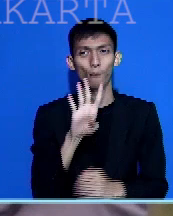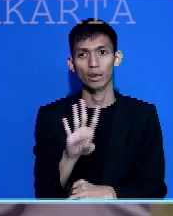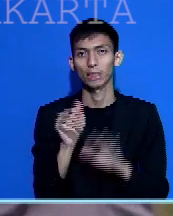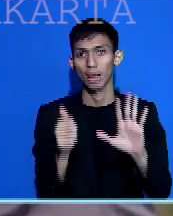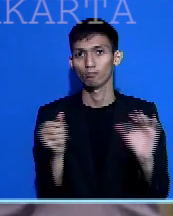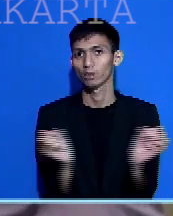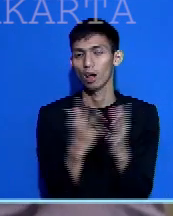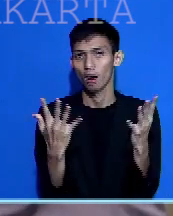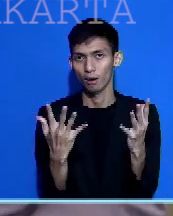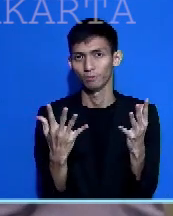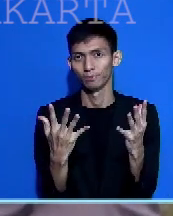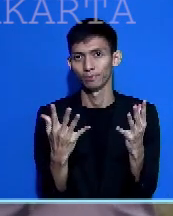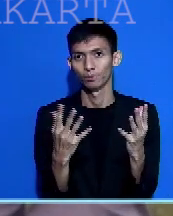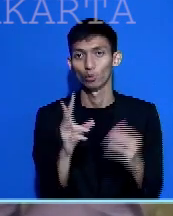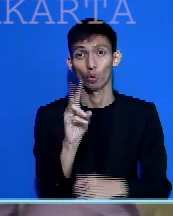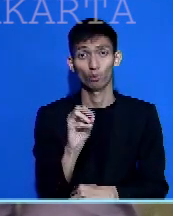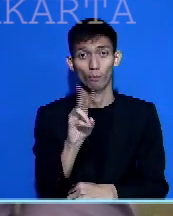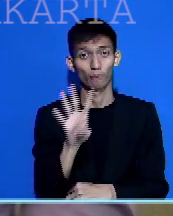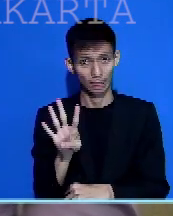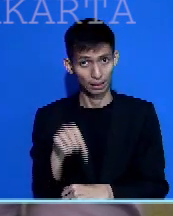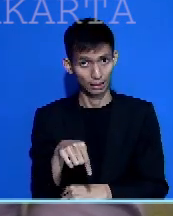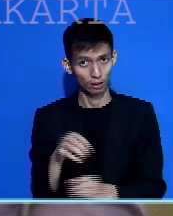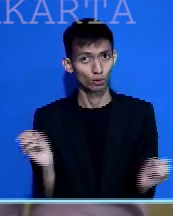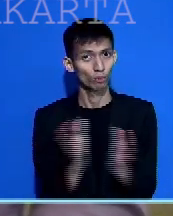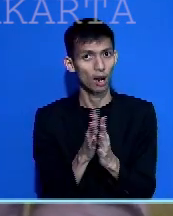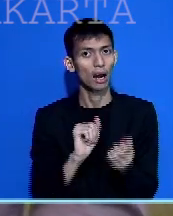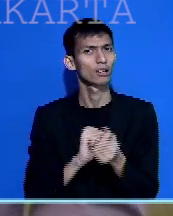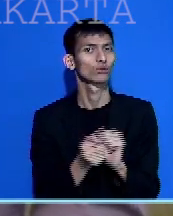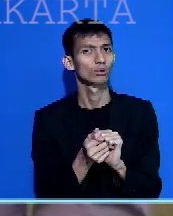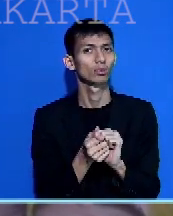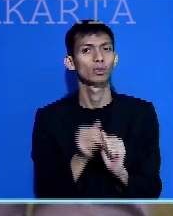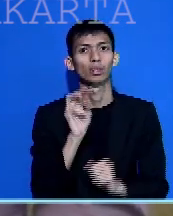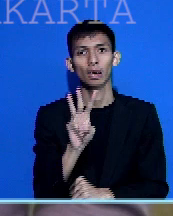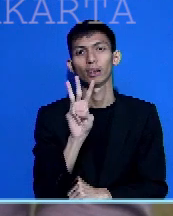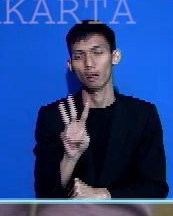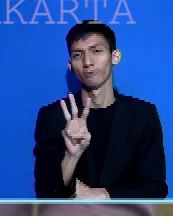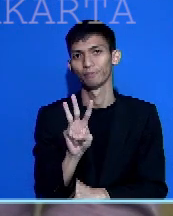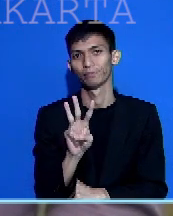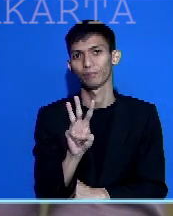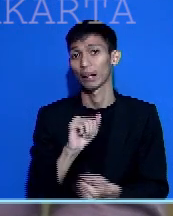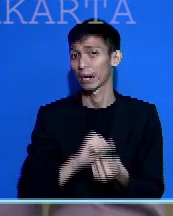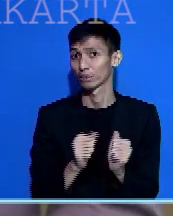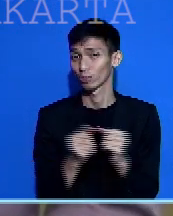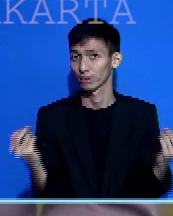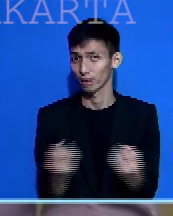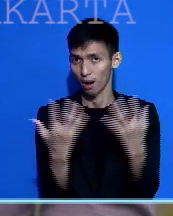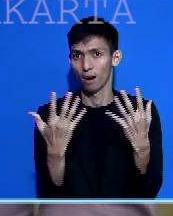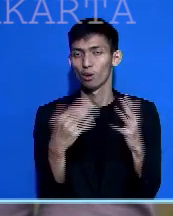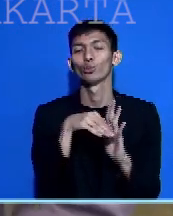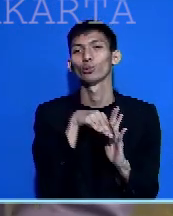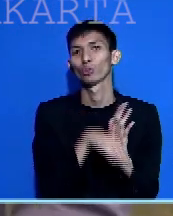di tahun 2024 ee sebanyak 33 kejadian yaitu turun sekitar